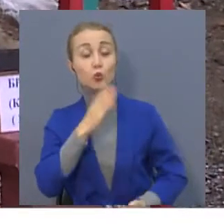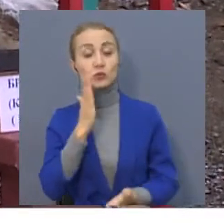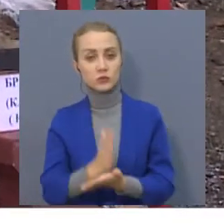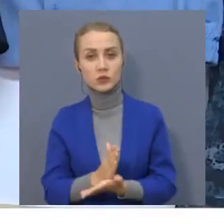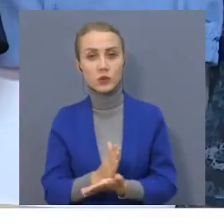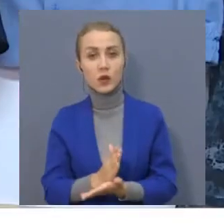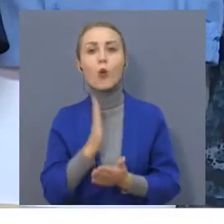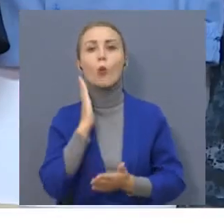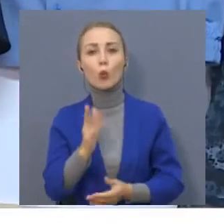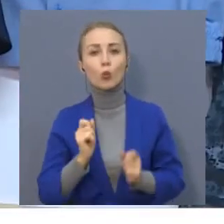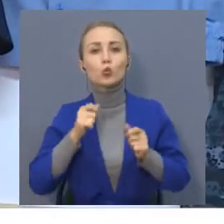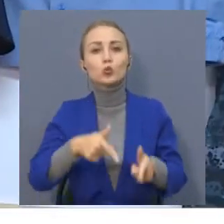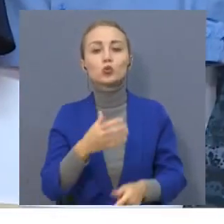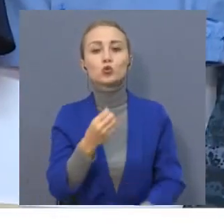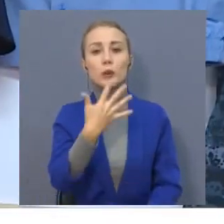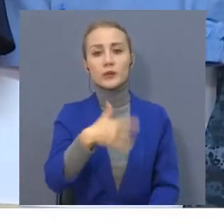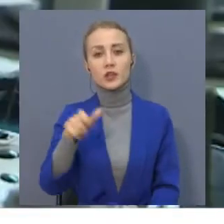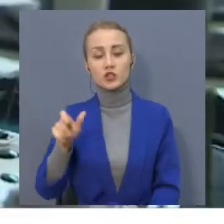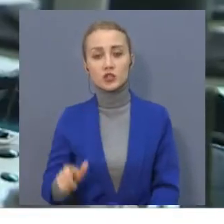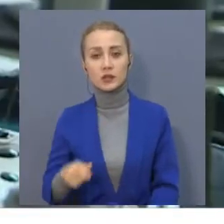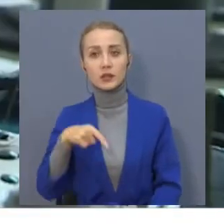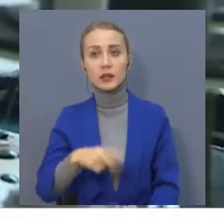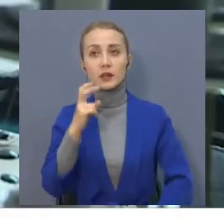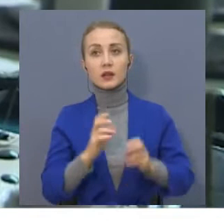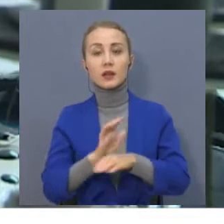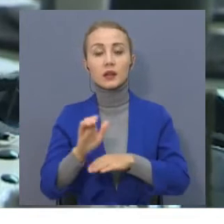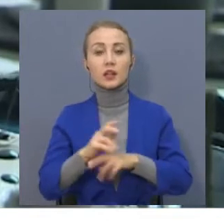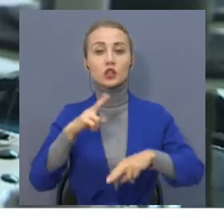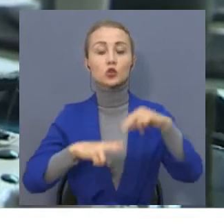құрылыс заттары өндіріліп, жұмыс киімдері тігіледі. Шием